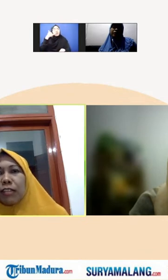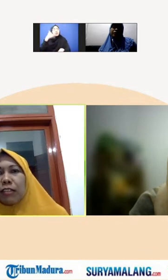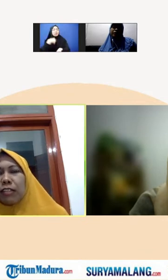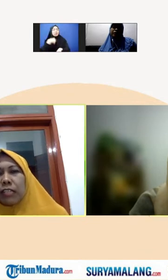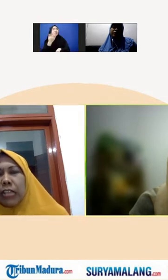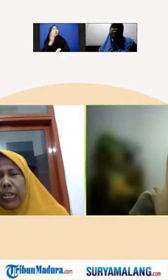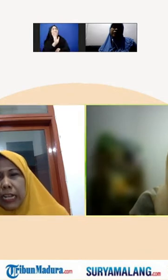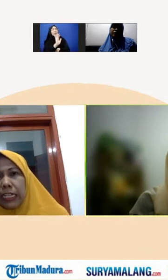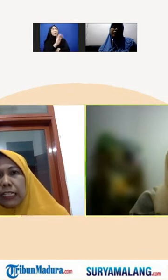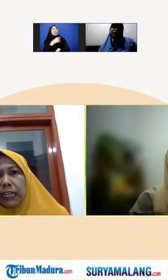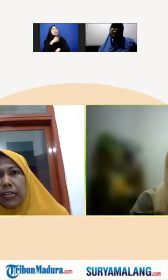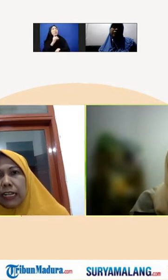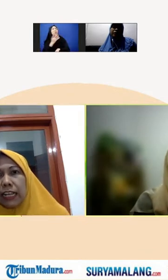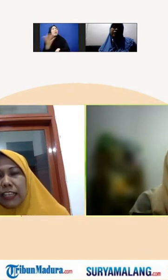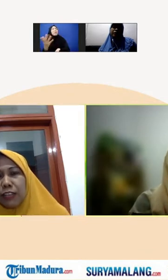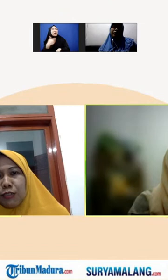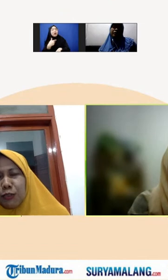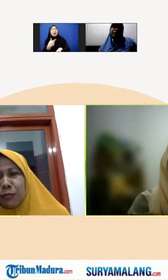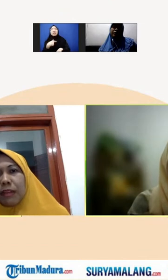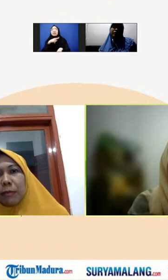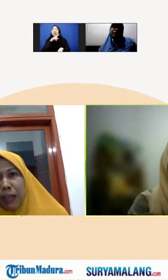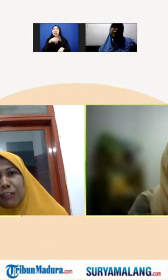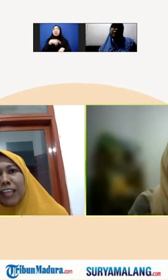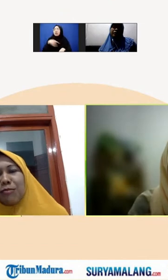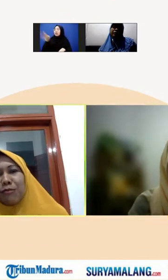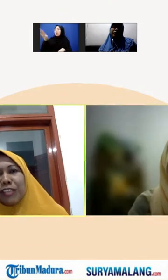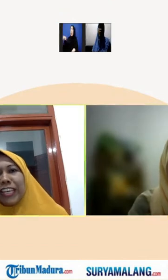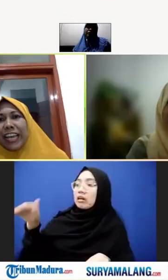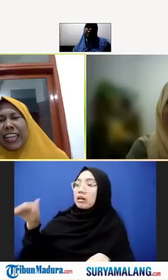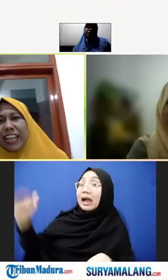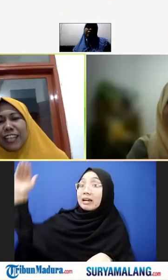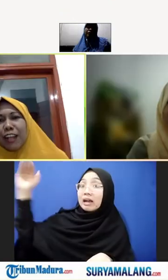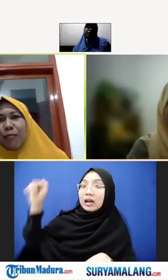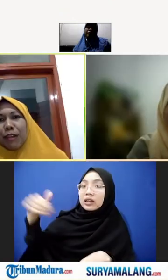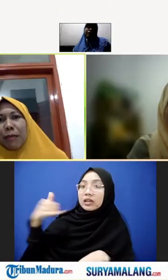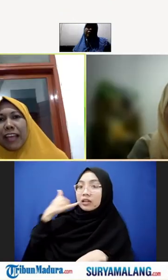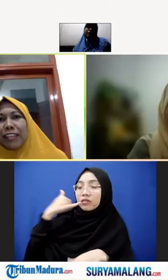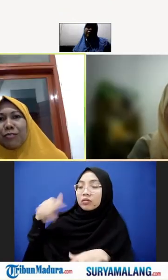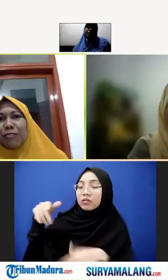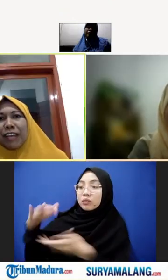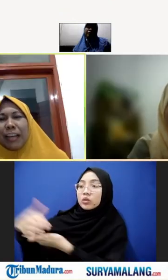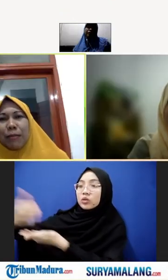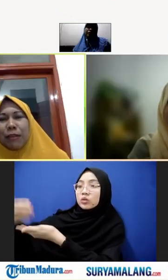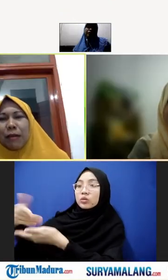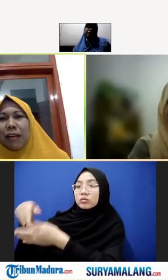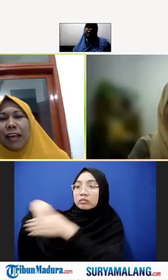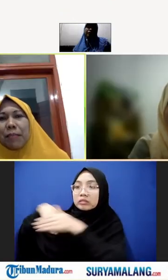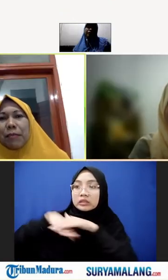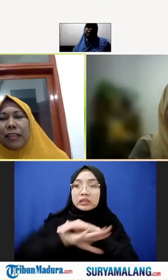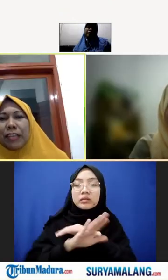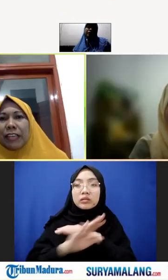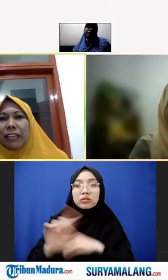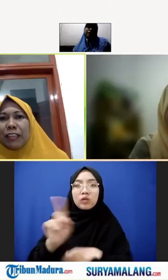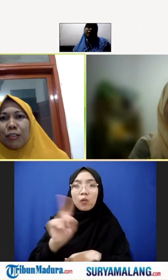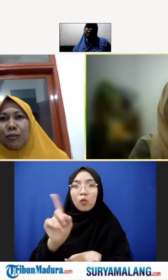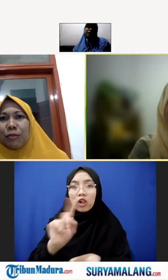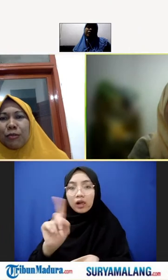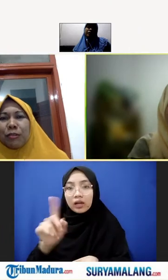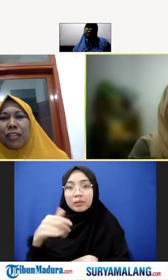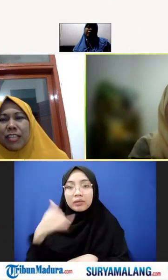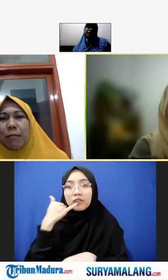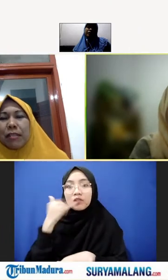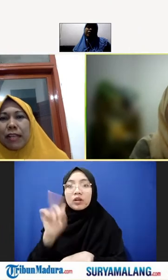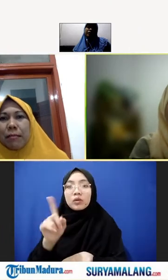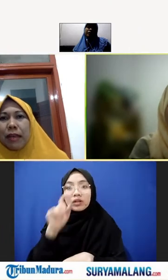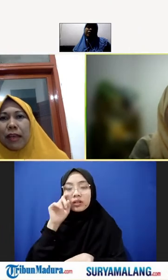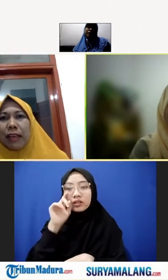loh. Soalnya setelah kakaknya Zoom, baru saya sembunyikan, kakaknya nggak boleh main juga, nggak boleh bawa HP, ya, gitu.